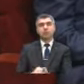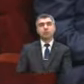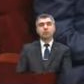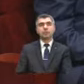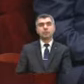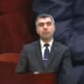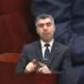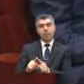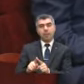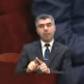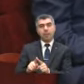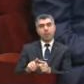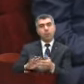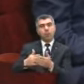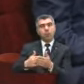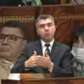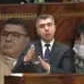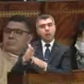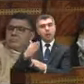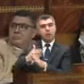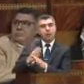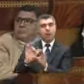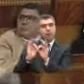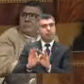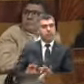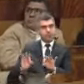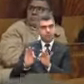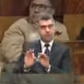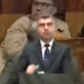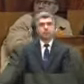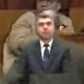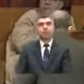بعض الأنشطة لم تكن في الحسبان، ومنها